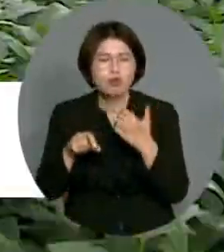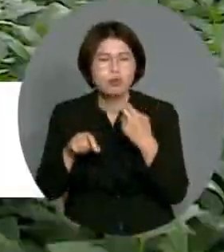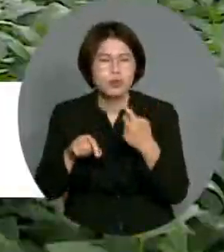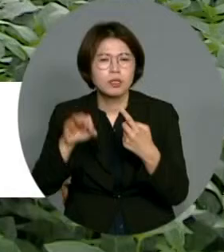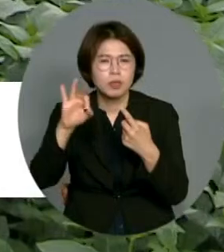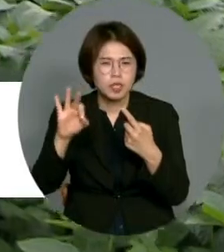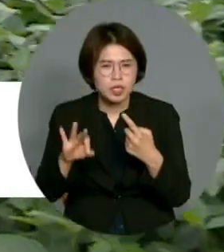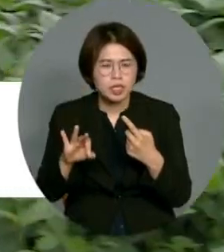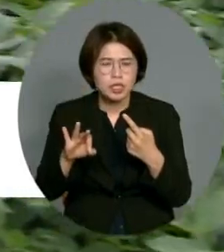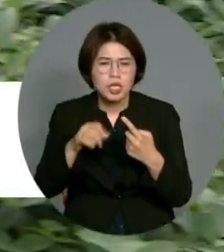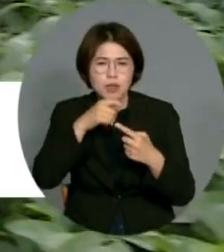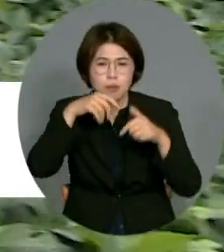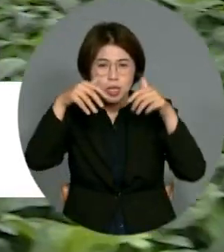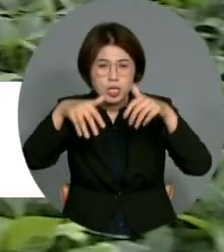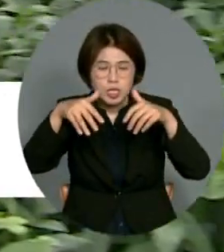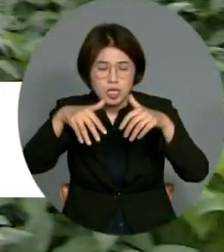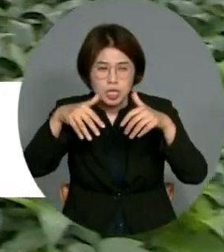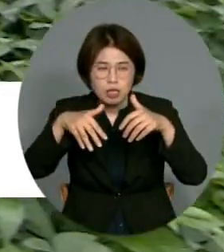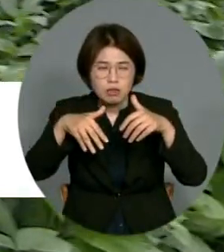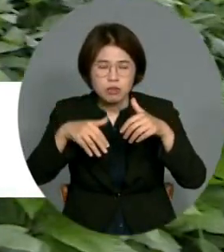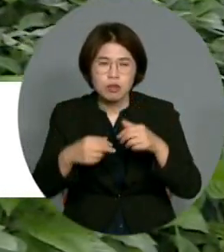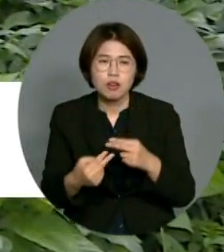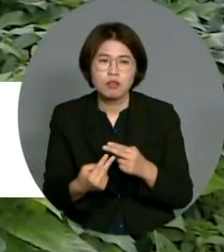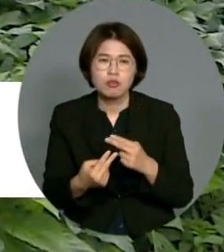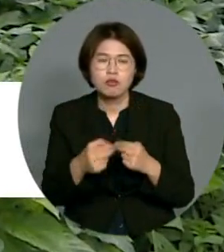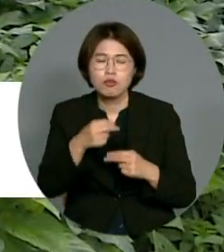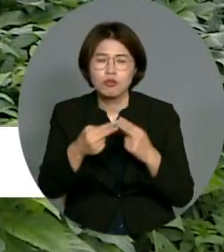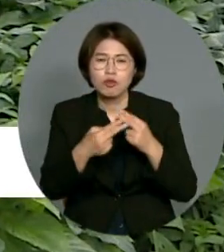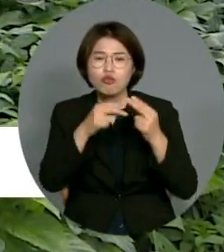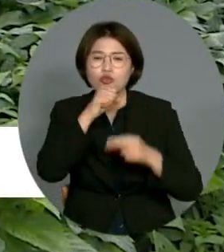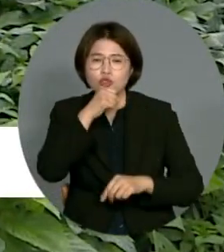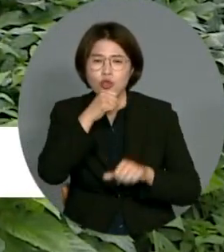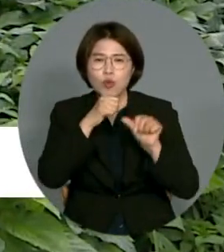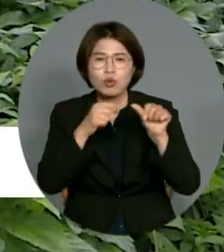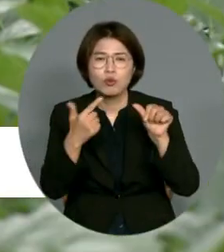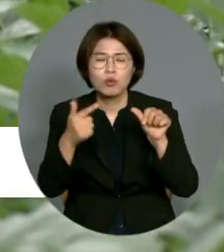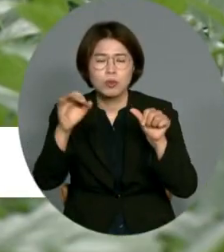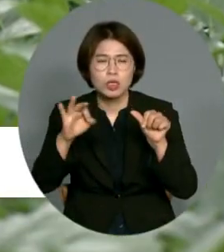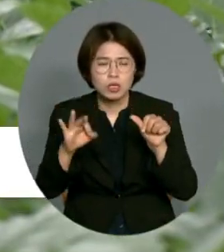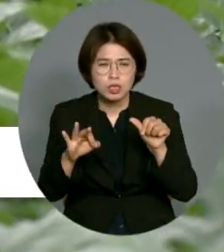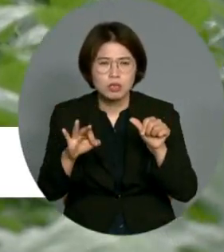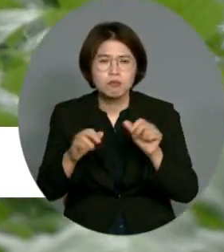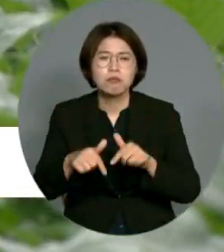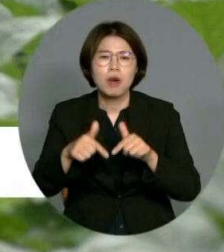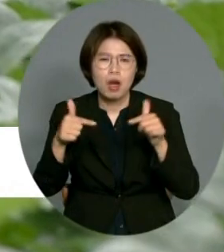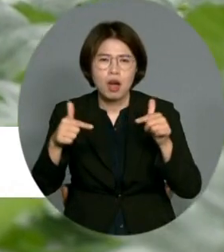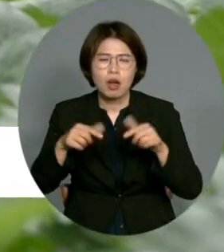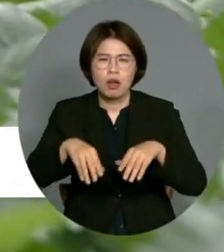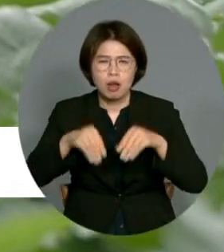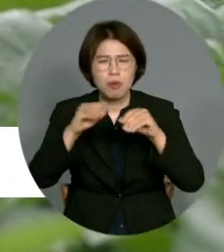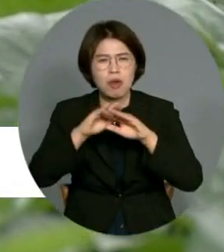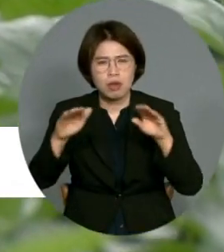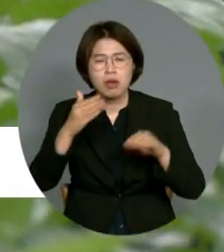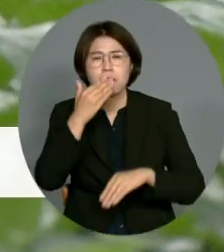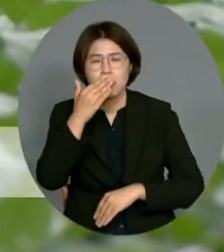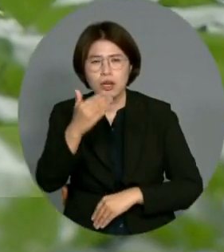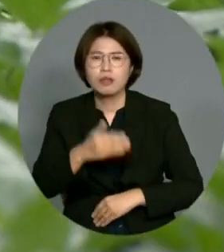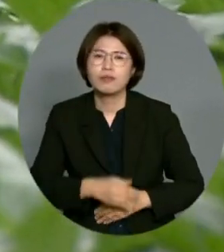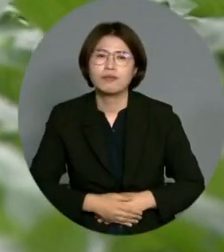이번 비로 인해 가지고 한 5.6% 정도 상승이 되어 가지고 가뭄 해소에는 도움이 될 것으로